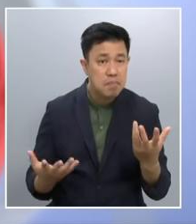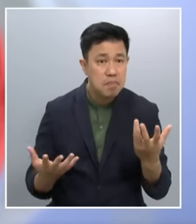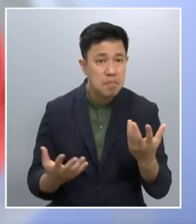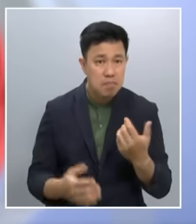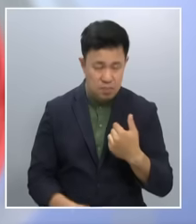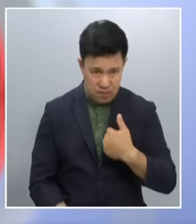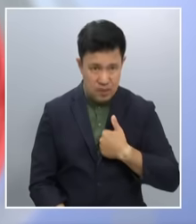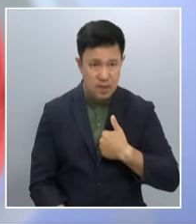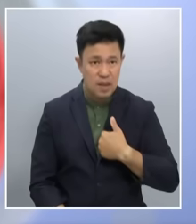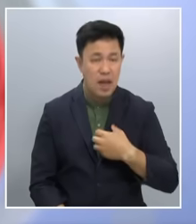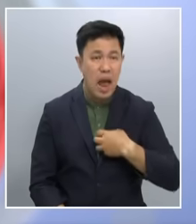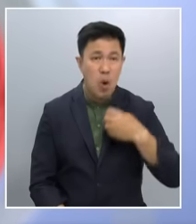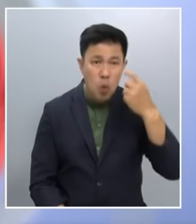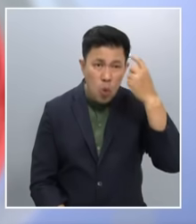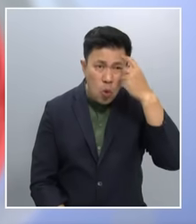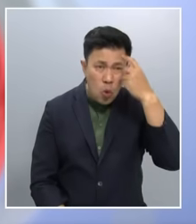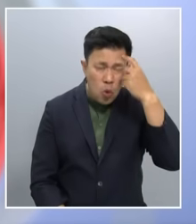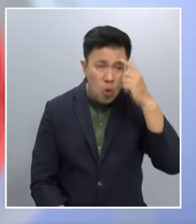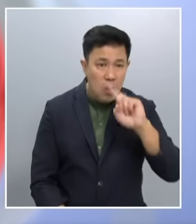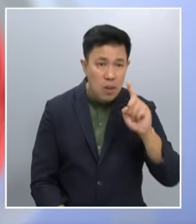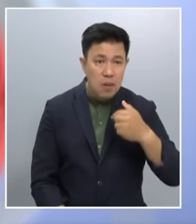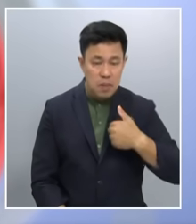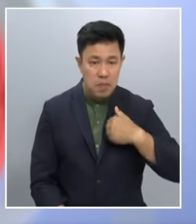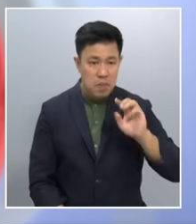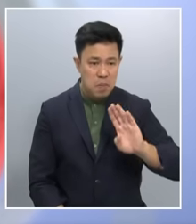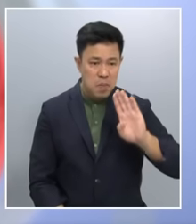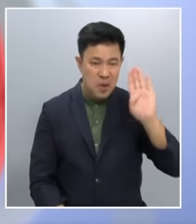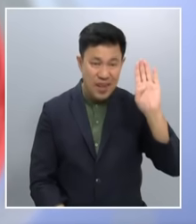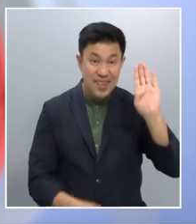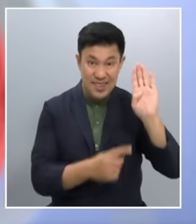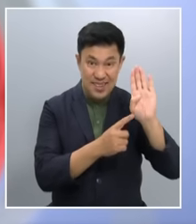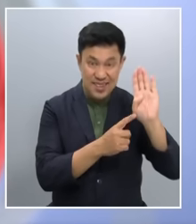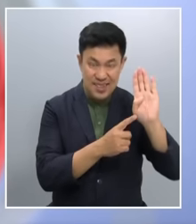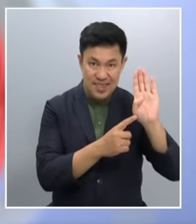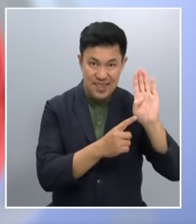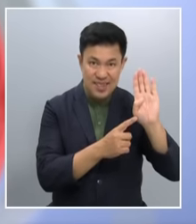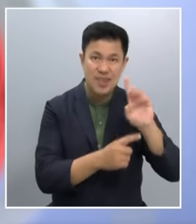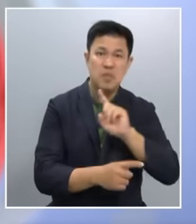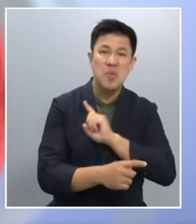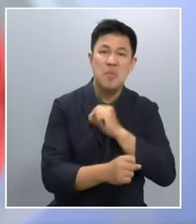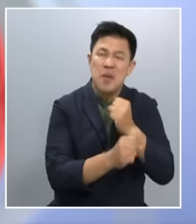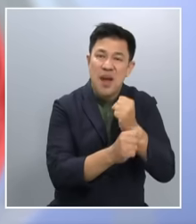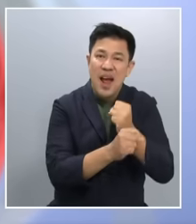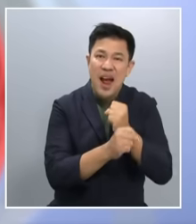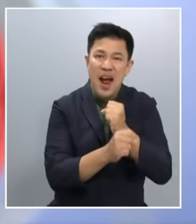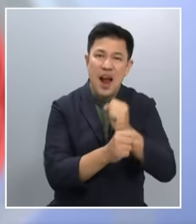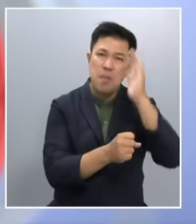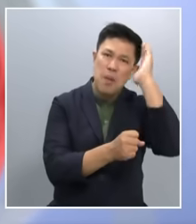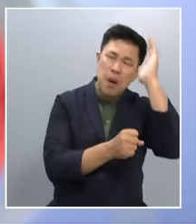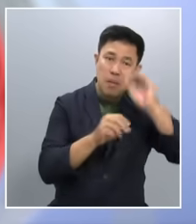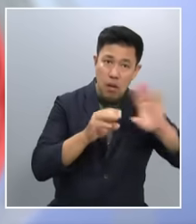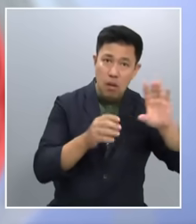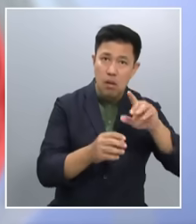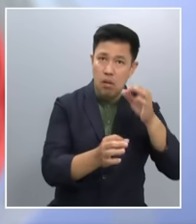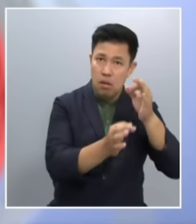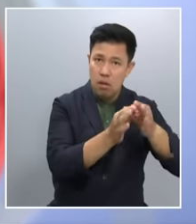ผมอยากจะรู้ว่าการที่เอาบริษัทรับงาน PR เข้ามาเนี่ยเขาต้องโอนเข้าบริษั